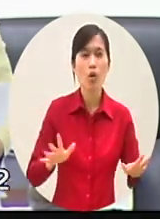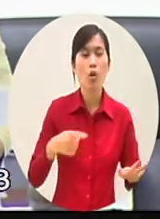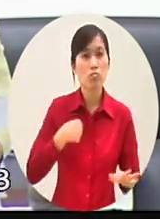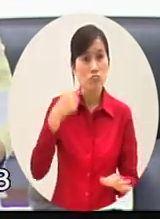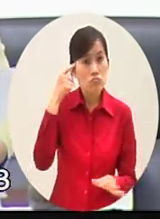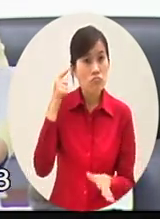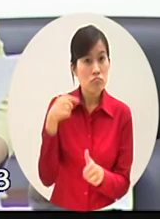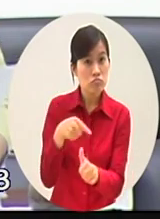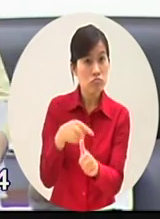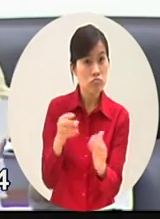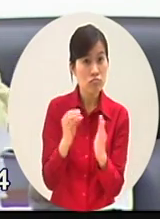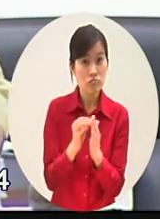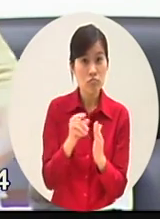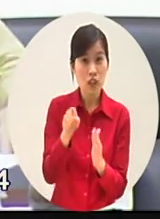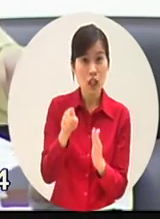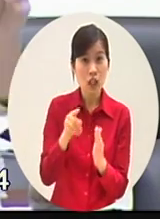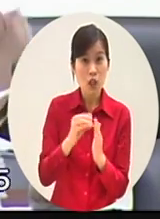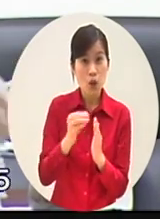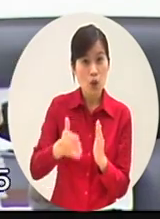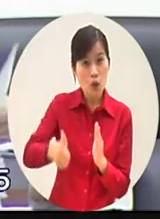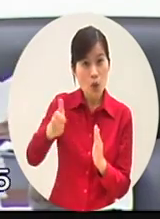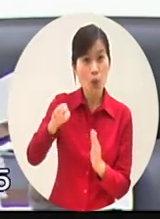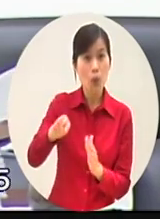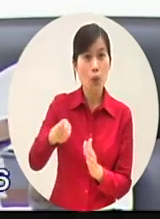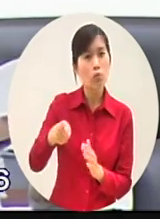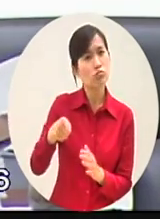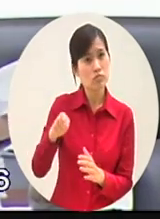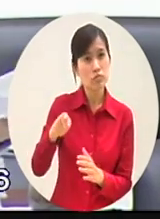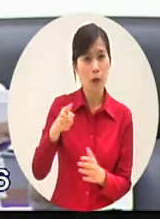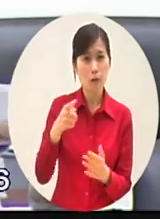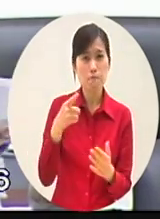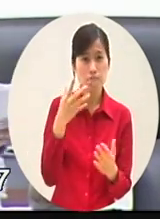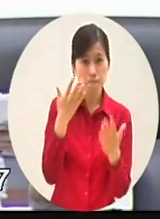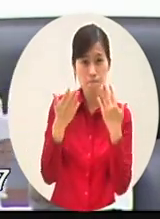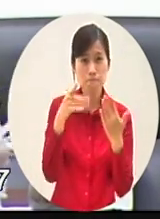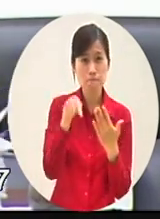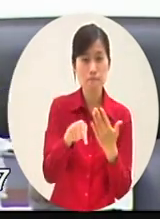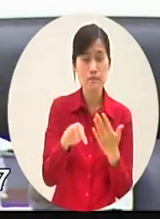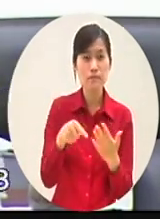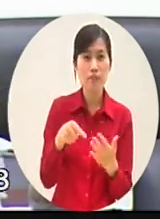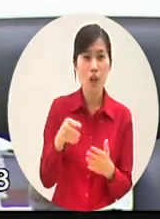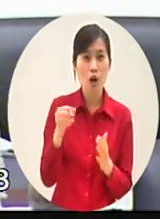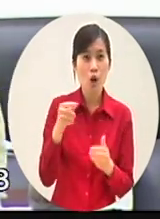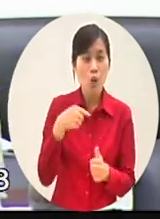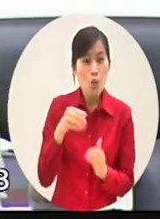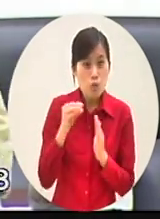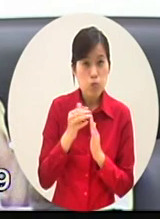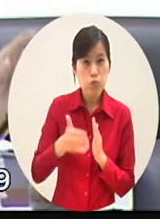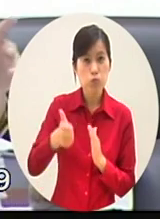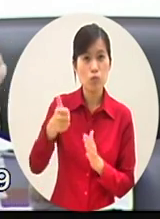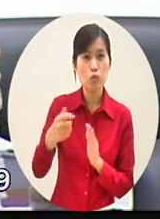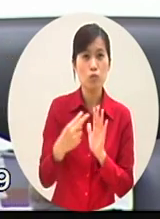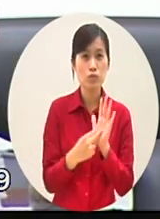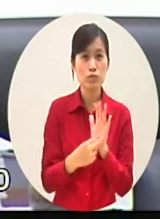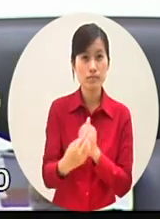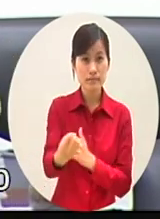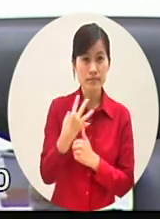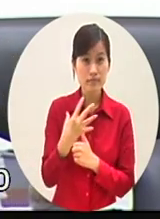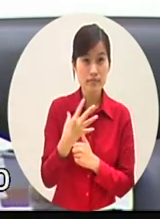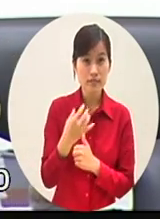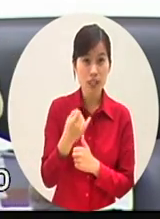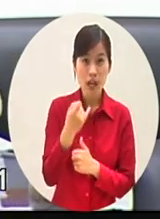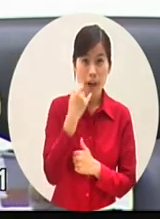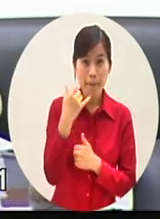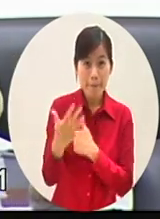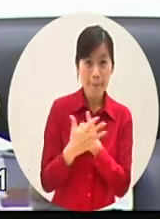块也蛮熟的，所以我们请我们的教育局长来说说看，如何我们可以有没有办